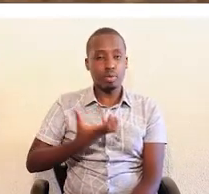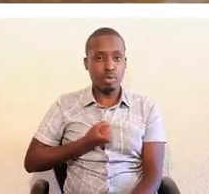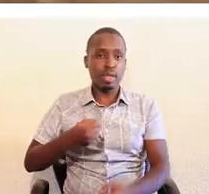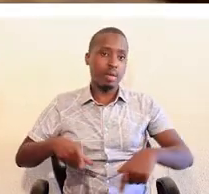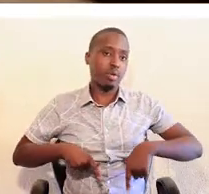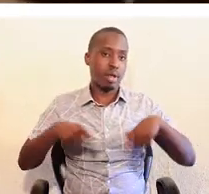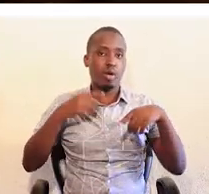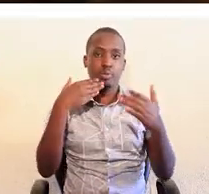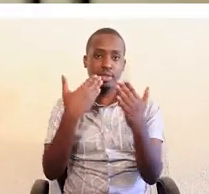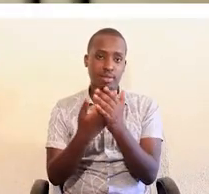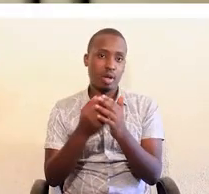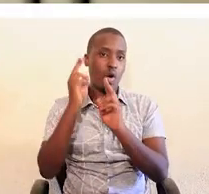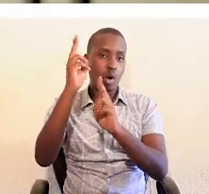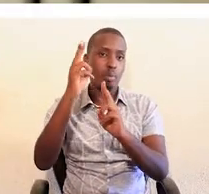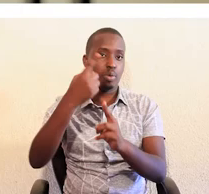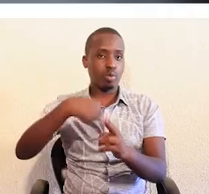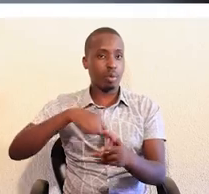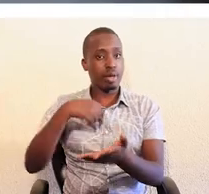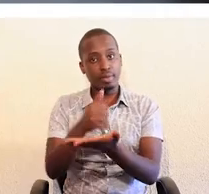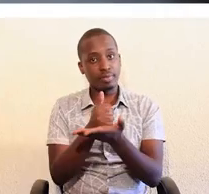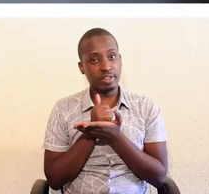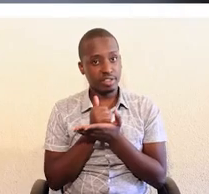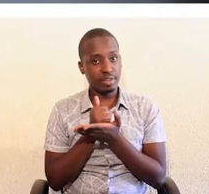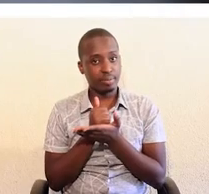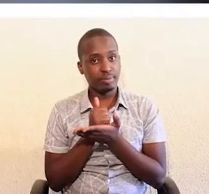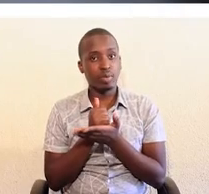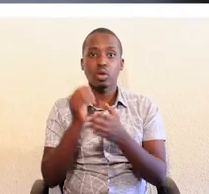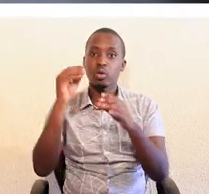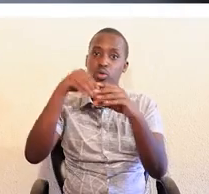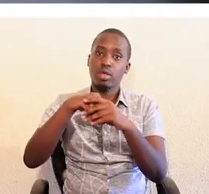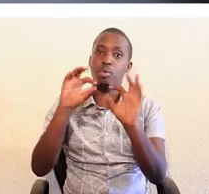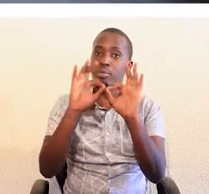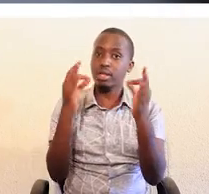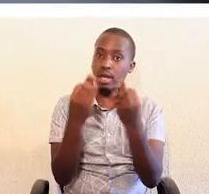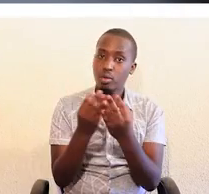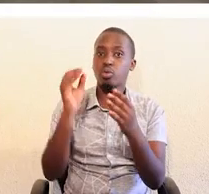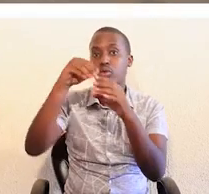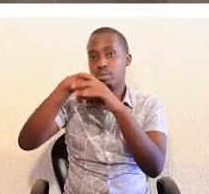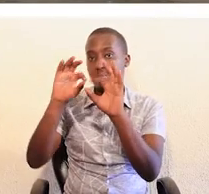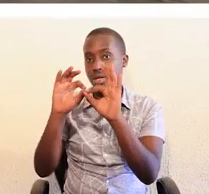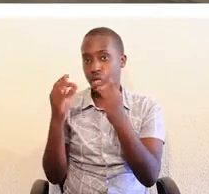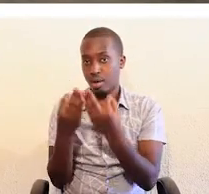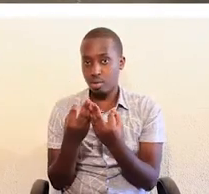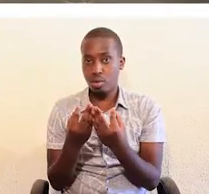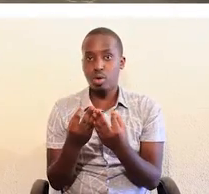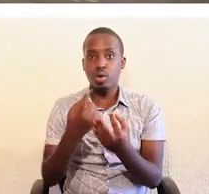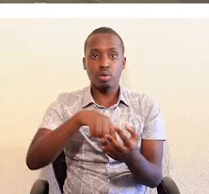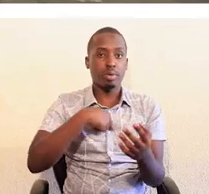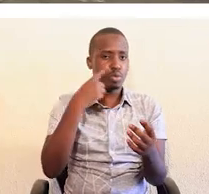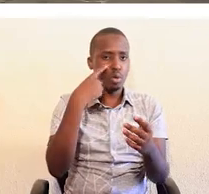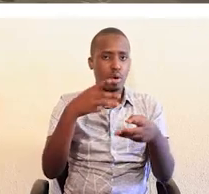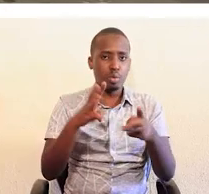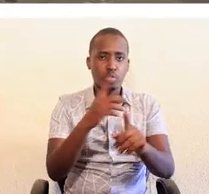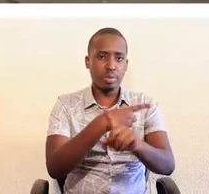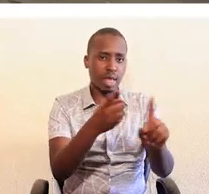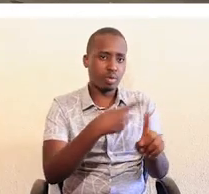kujya tugira imibereho myiza Hope yaradufashije nyine tujya mu miryango tugeze mu miryango